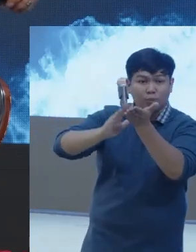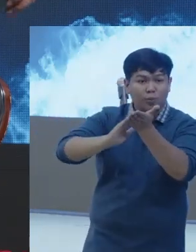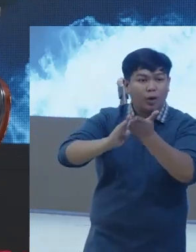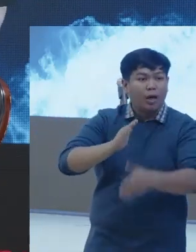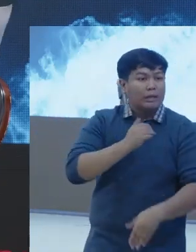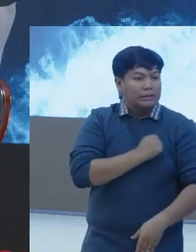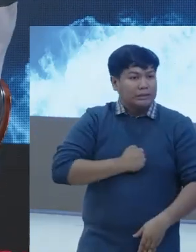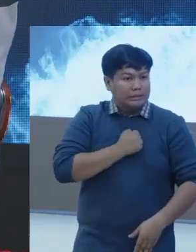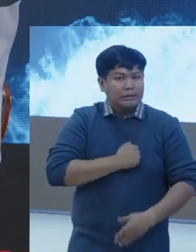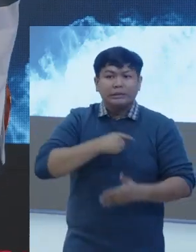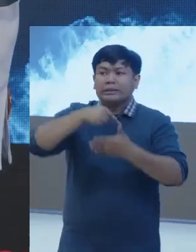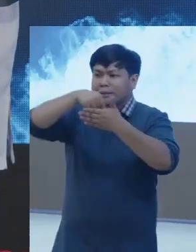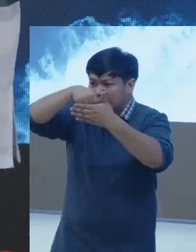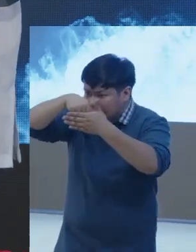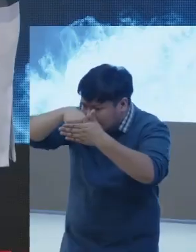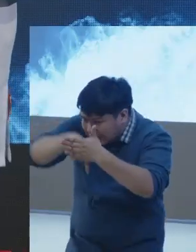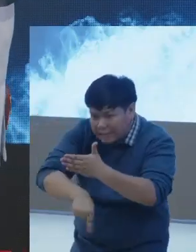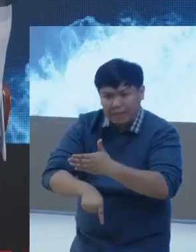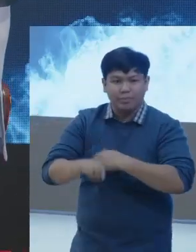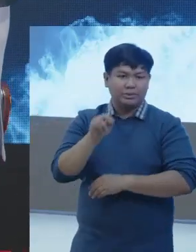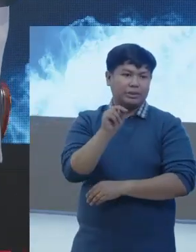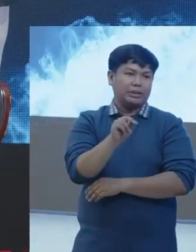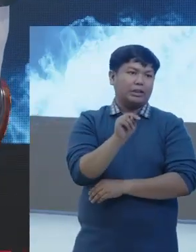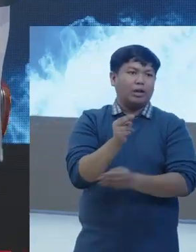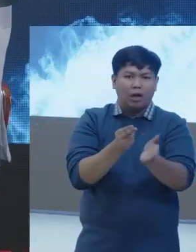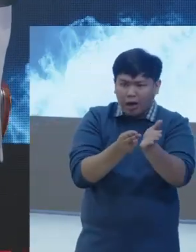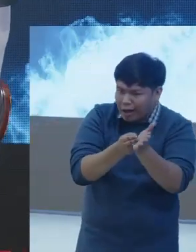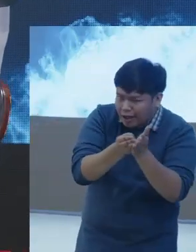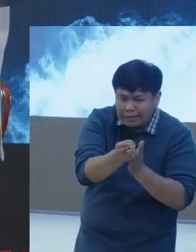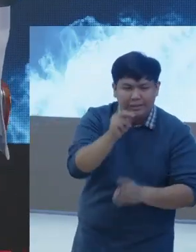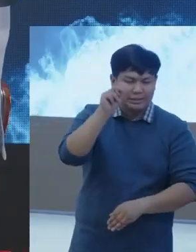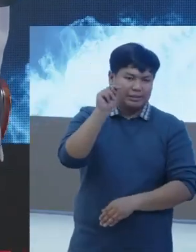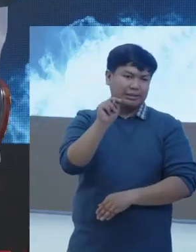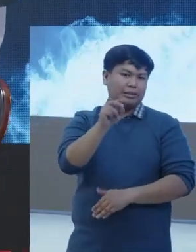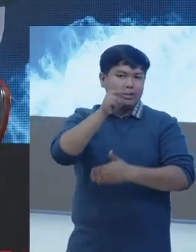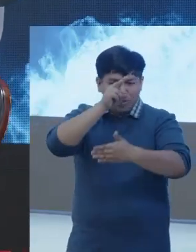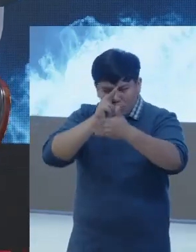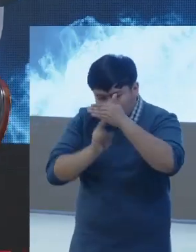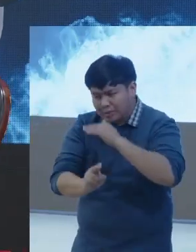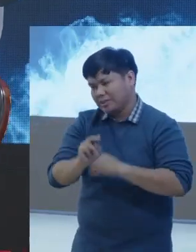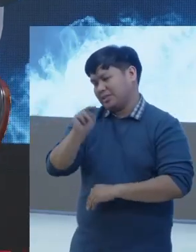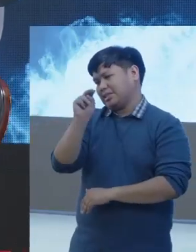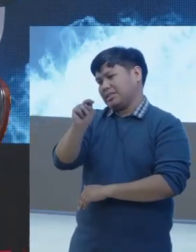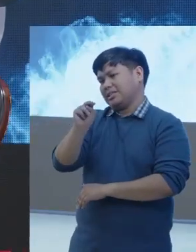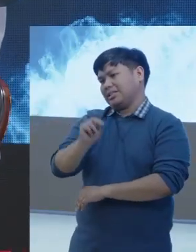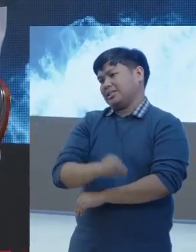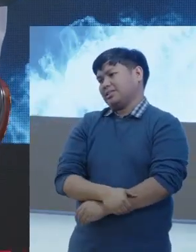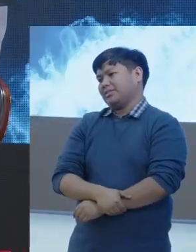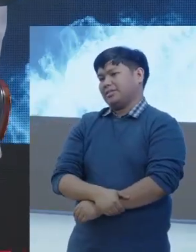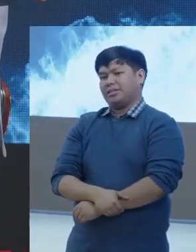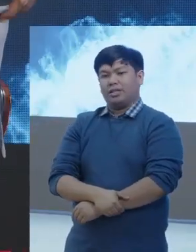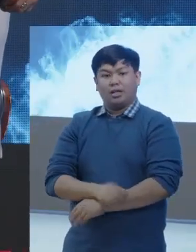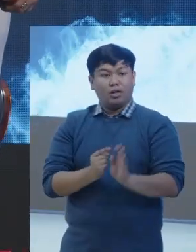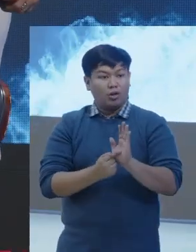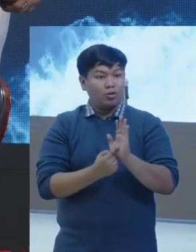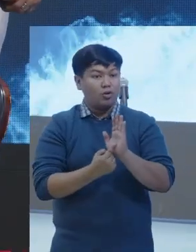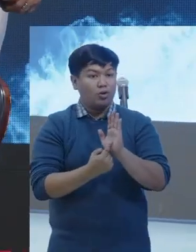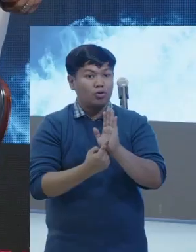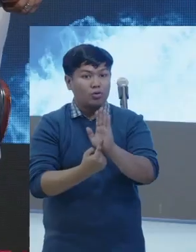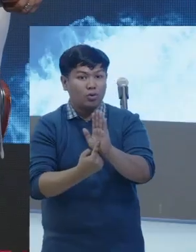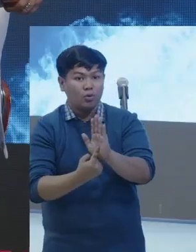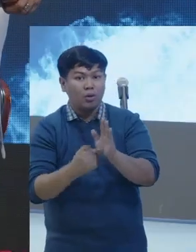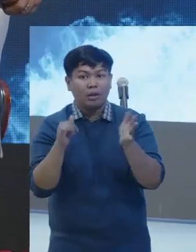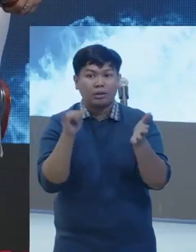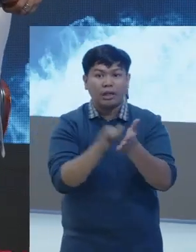na malalim na taos-puso, nagpakita sila ng pagpapakumbaba. Ito ay isang pagsang-ayon